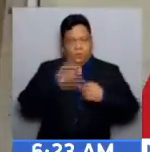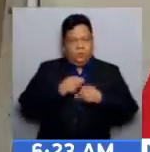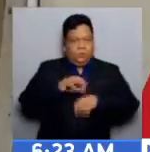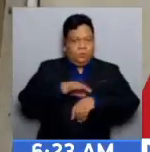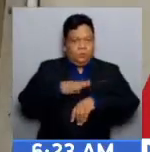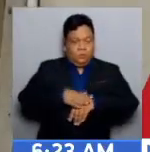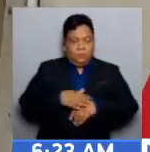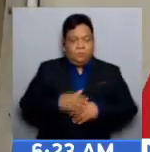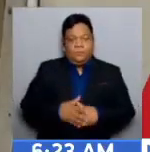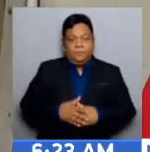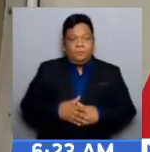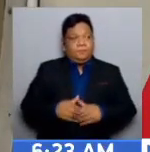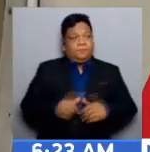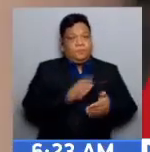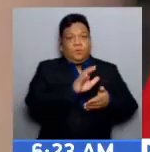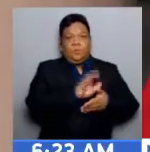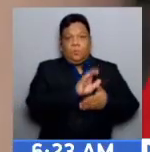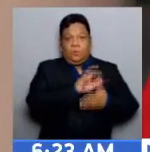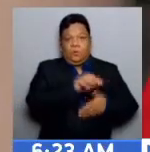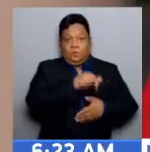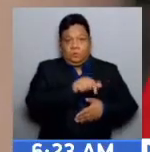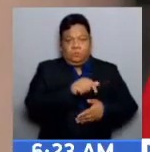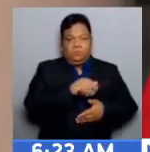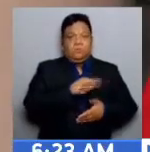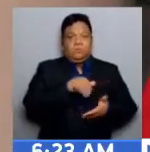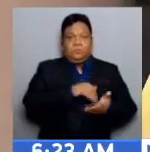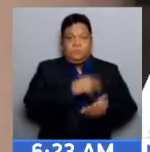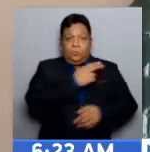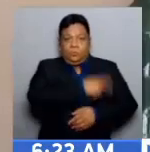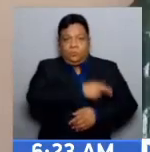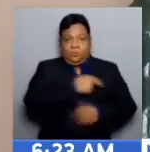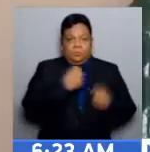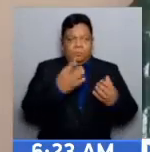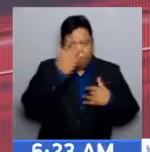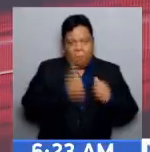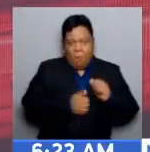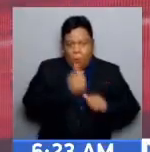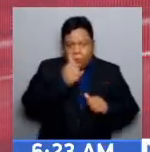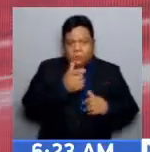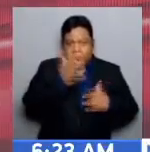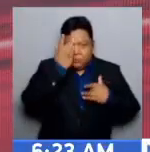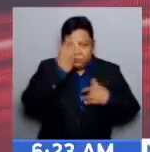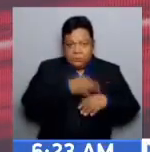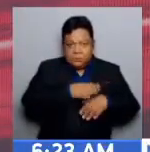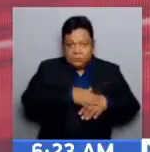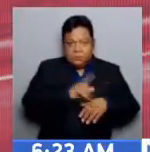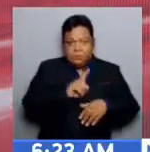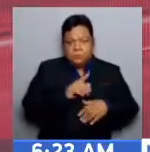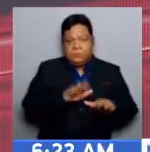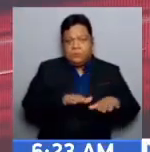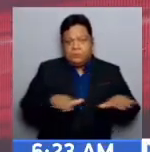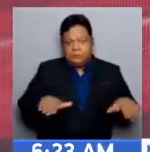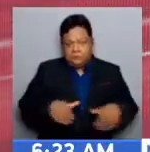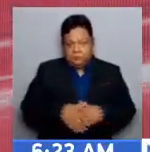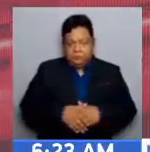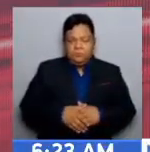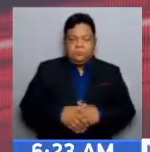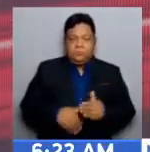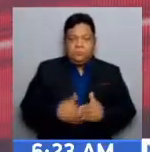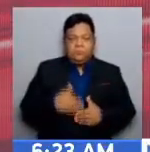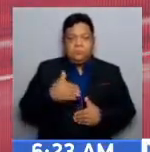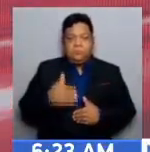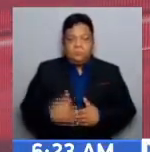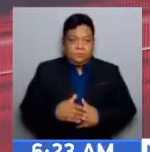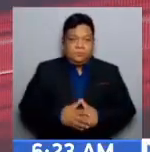silang kaso ng dengue at karamihan dito ay mga bata. Pumirma ng dalawang kasunduan ng Pilipinas at Germany